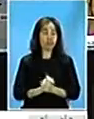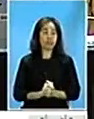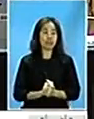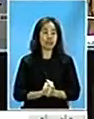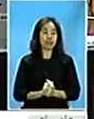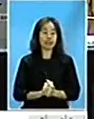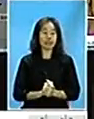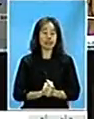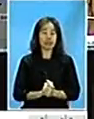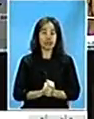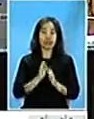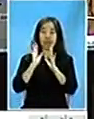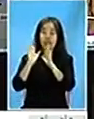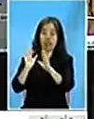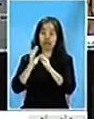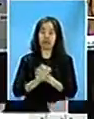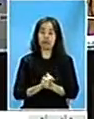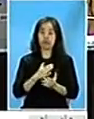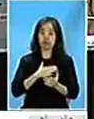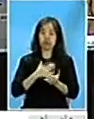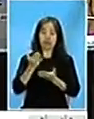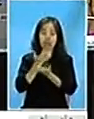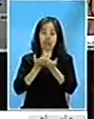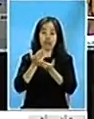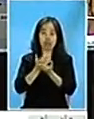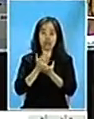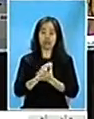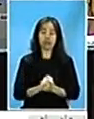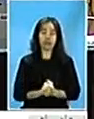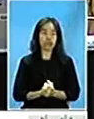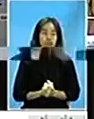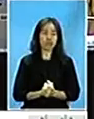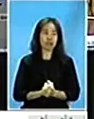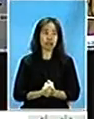ฟังขอฟังความเห็นท่านจุรินทร์ครับที่ผมได้หารือเมื่อสักครู่ครับ